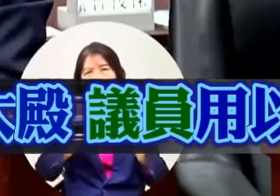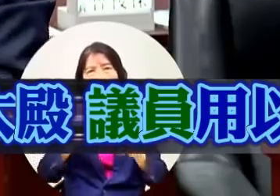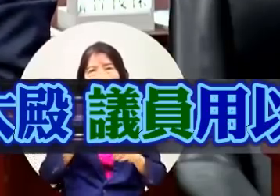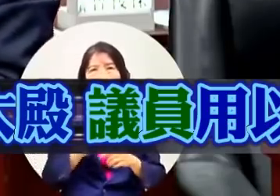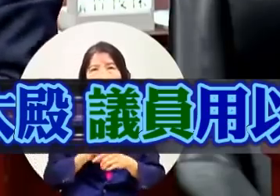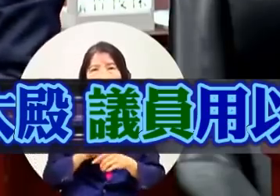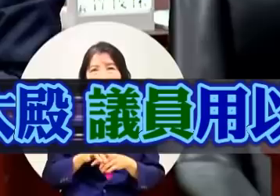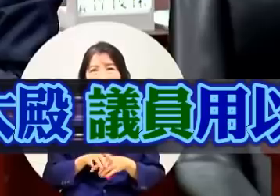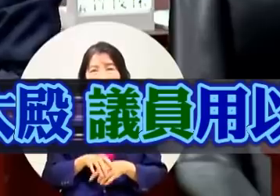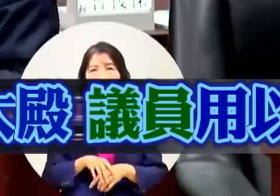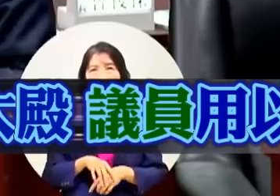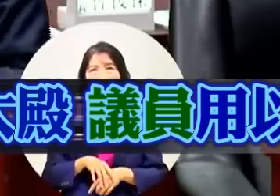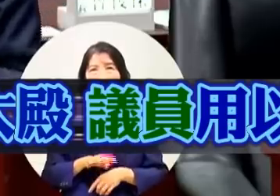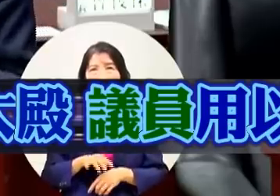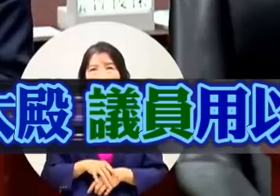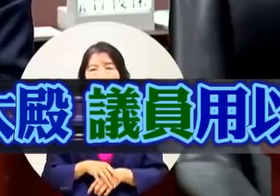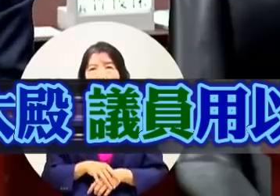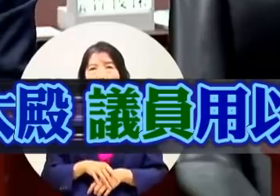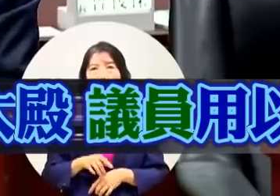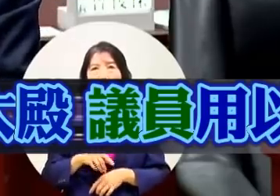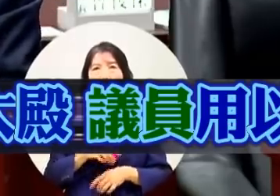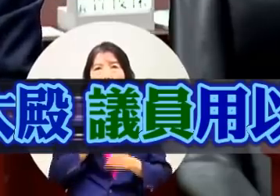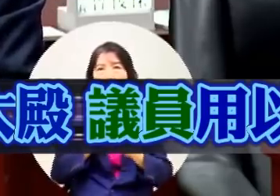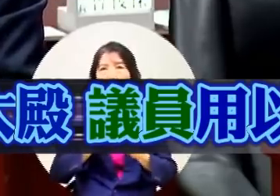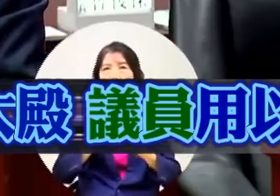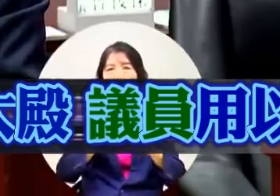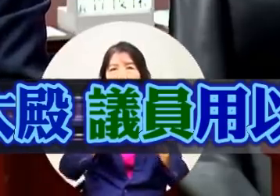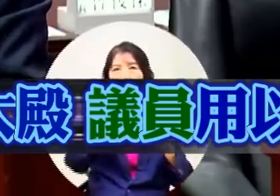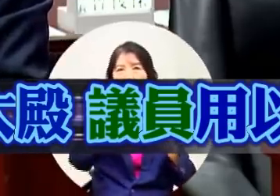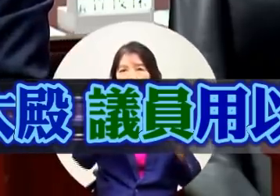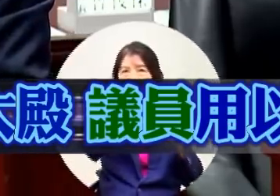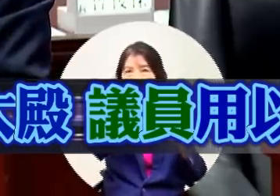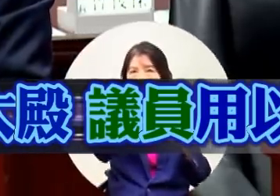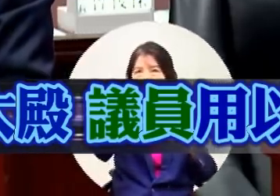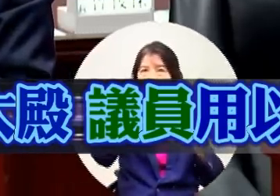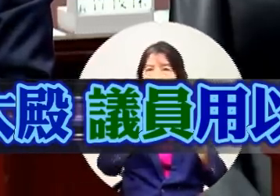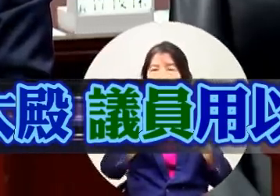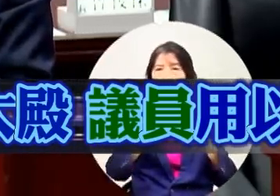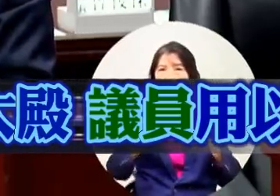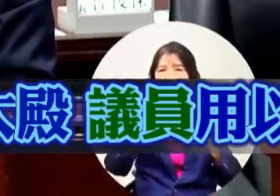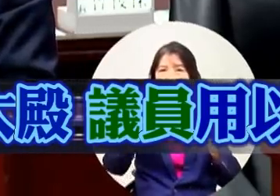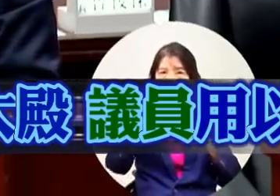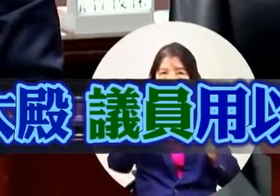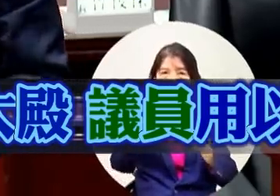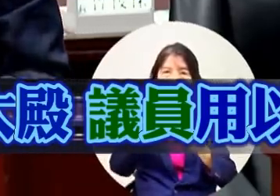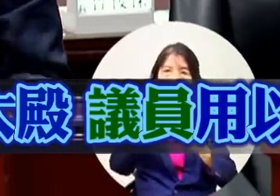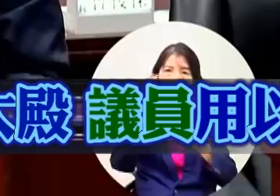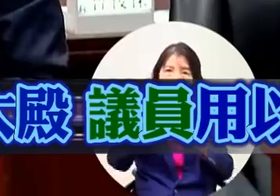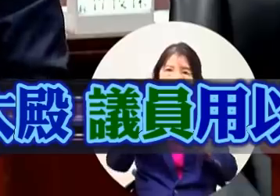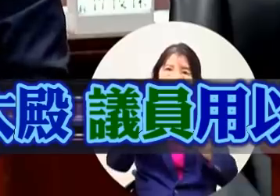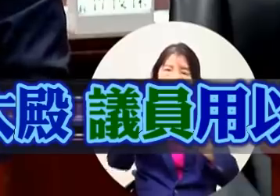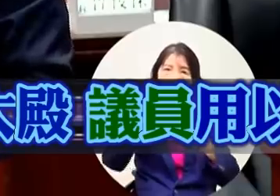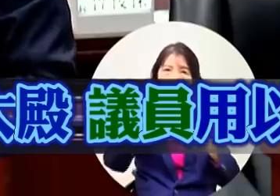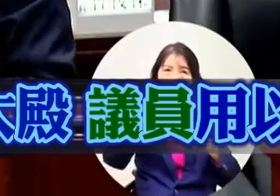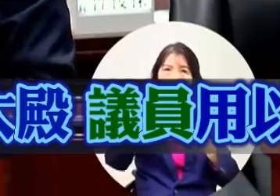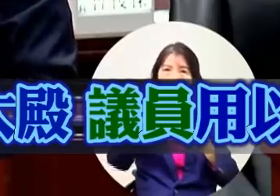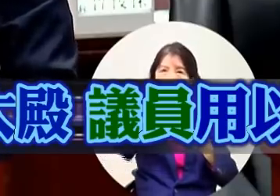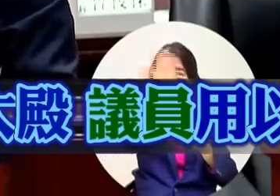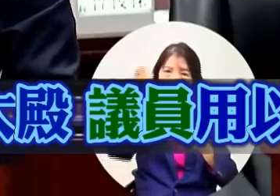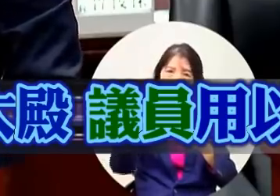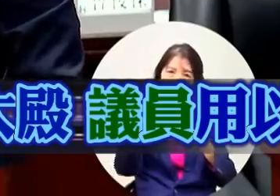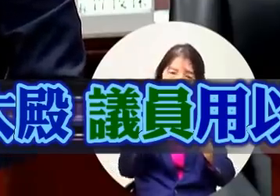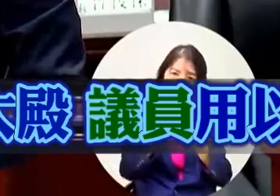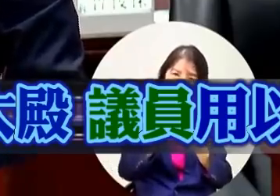好，请教市长，依据法规，请问在宅保姆单一时段 白天最多可收托